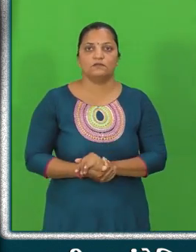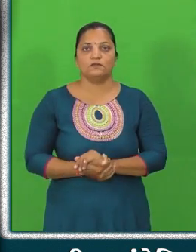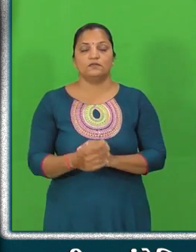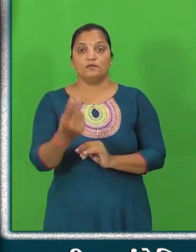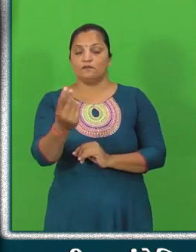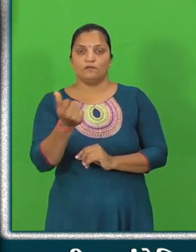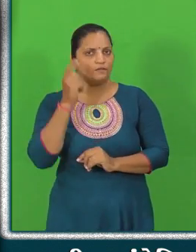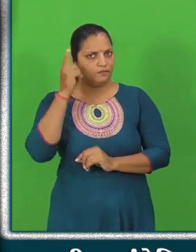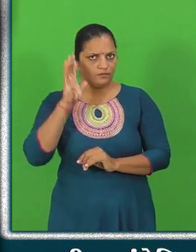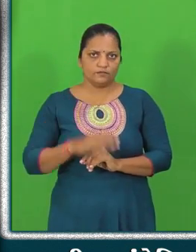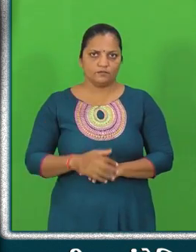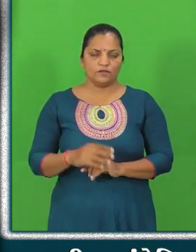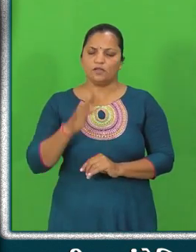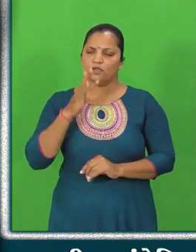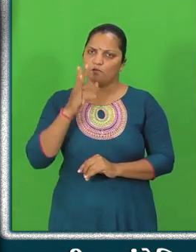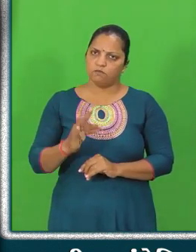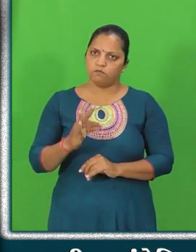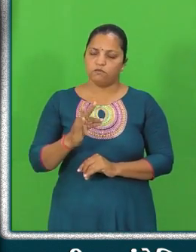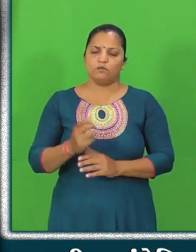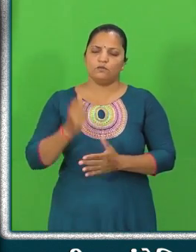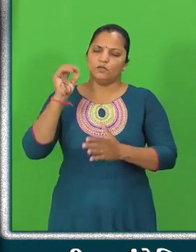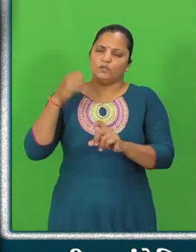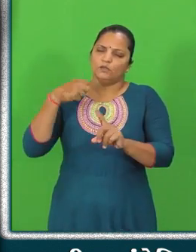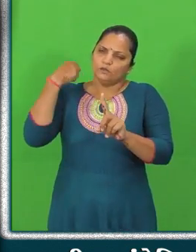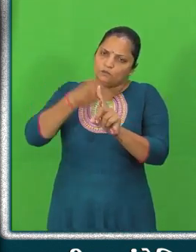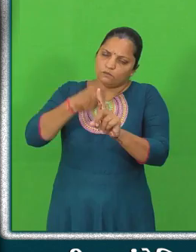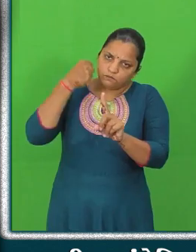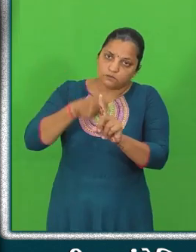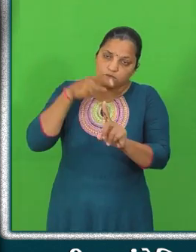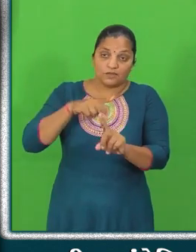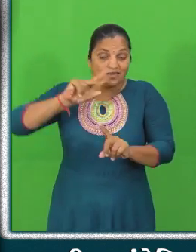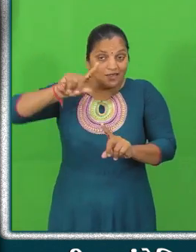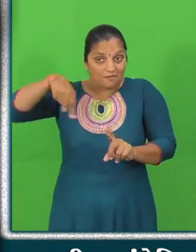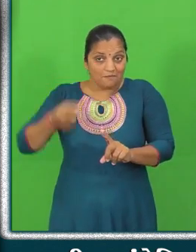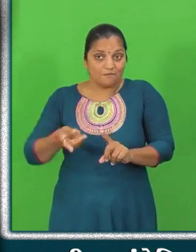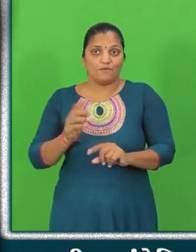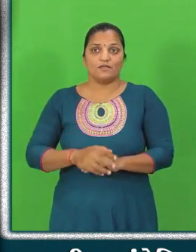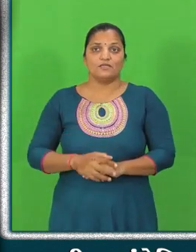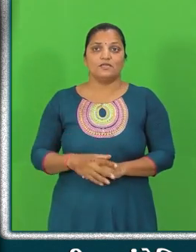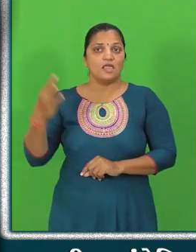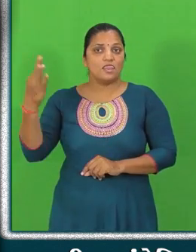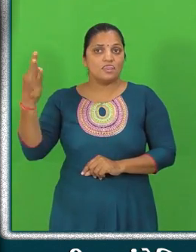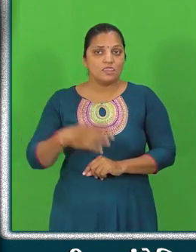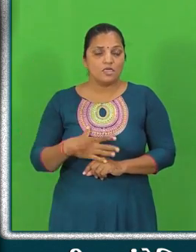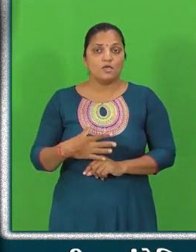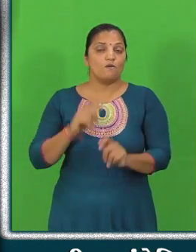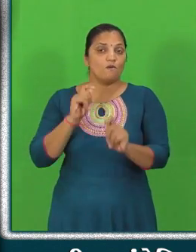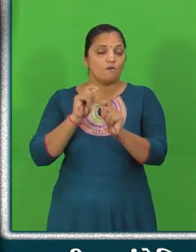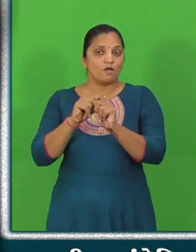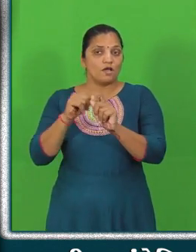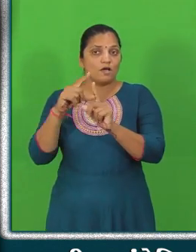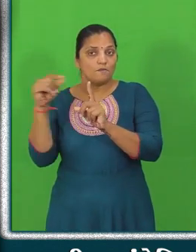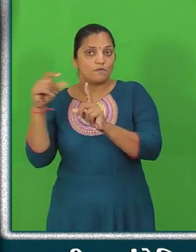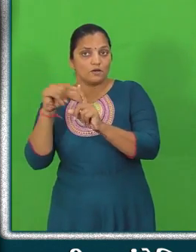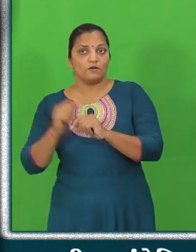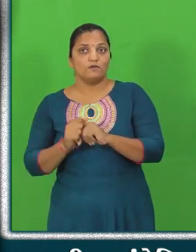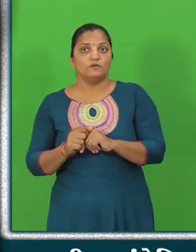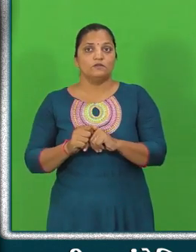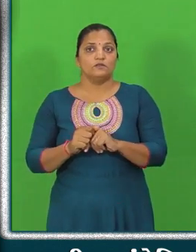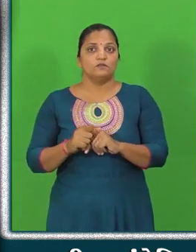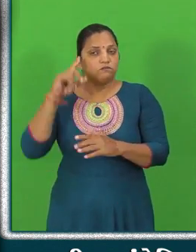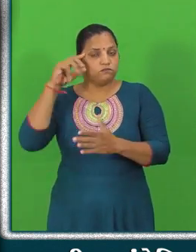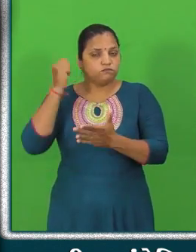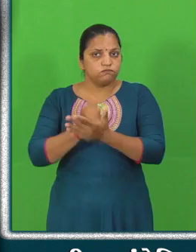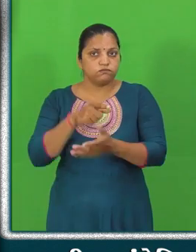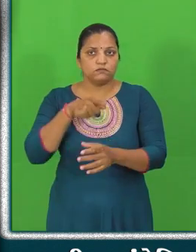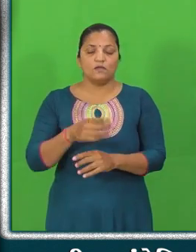મિત્રોને। મિત્રો, ખાસ હું આના ઉપર એટલા માટે ભાર મૂકું છું કે આના પછી જે આપણે કામ કરવાનું છે, પ્રેક્ટિકલ